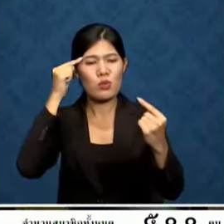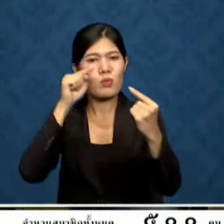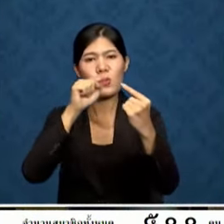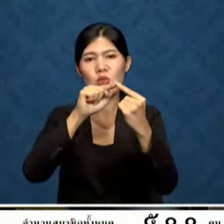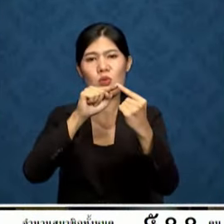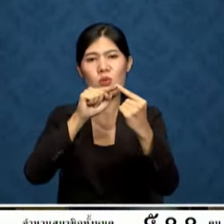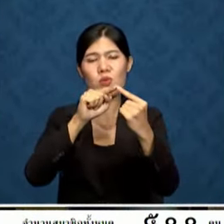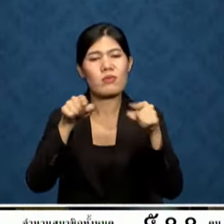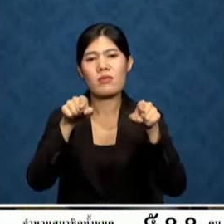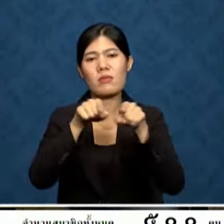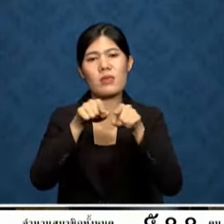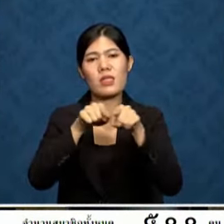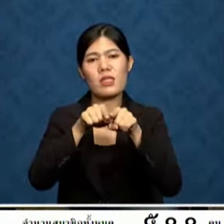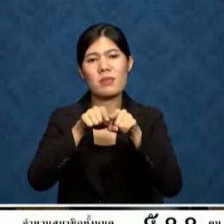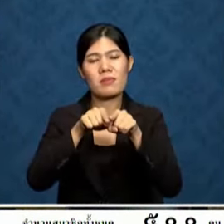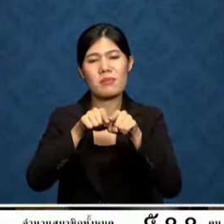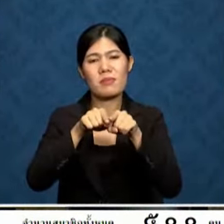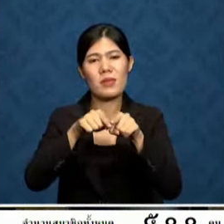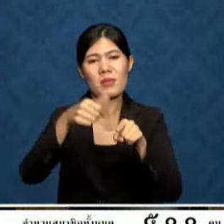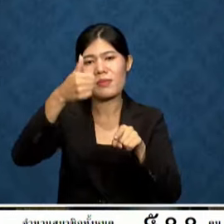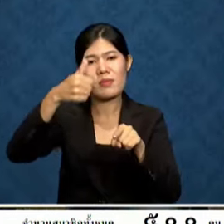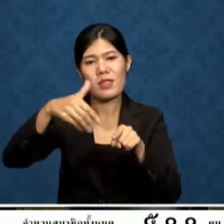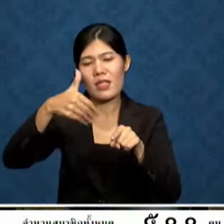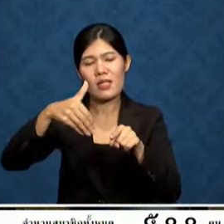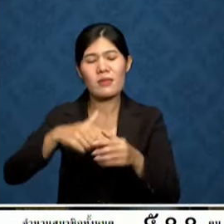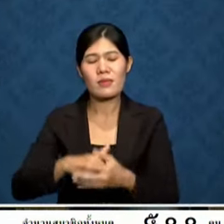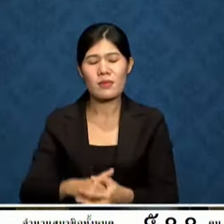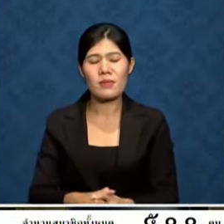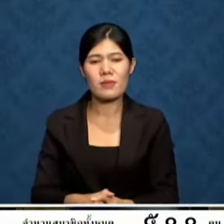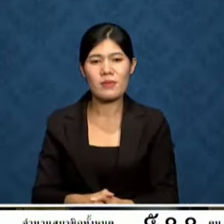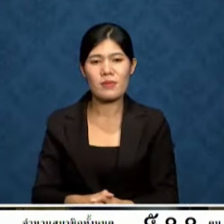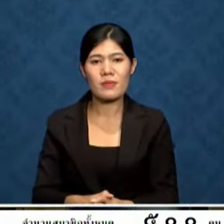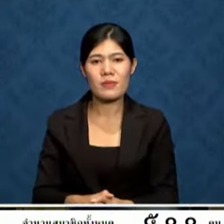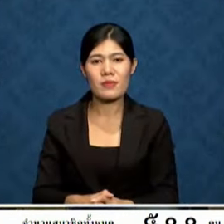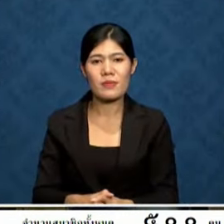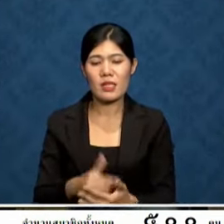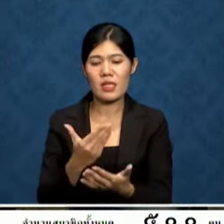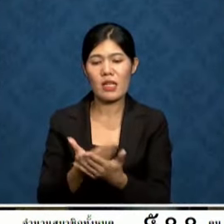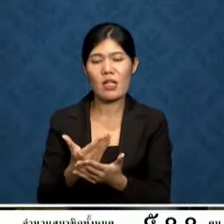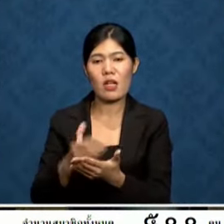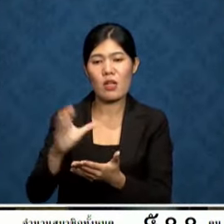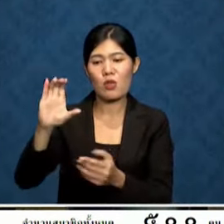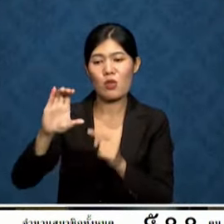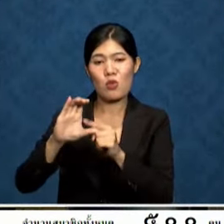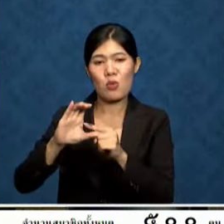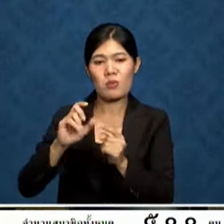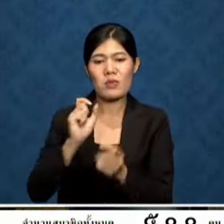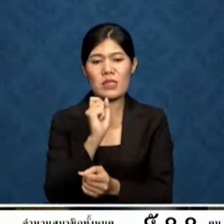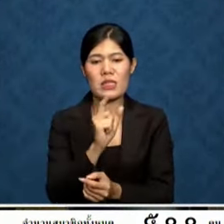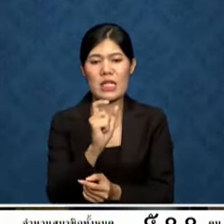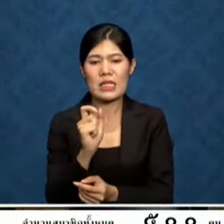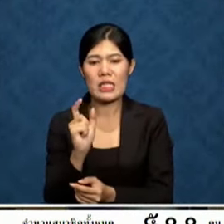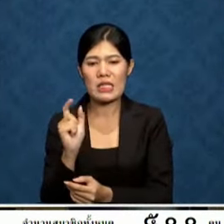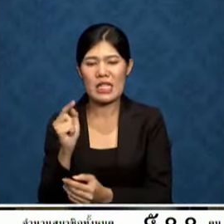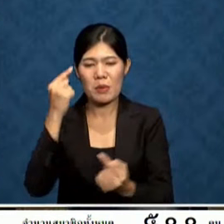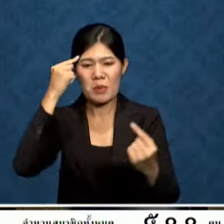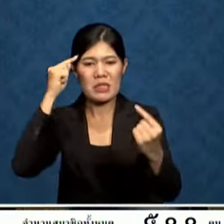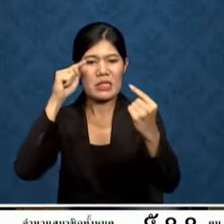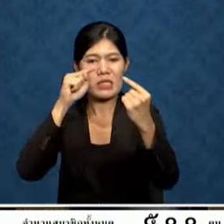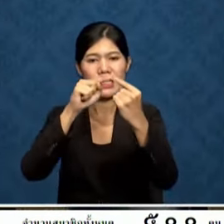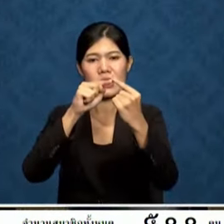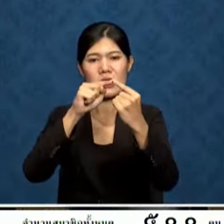ใช้ไม่ได้เป็นการใช้งบประมาณแบบไม่สนใจผลลัพธ์ในทางปฏิบัติ